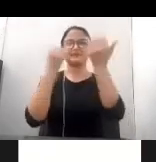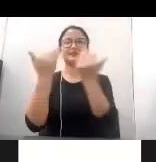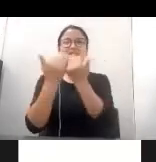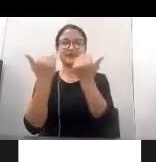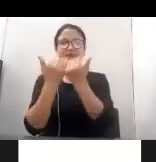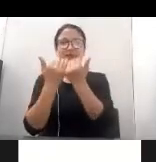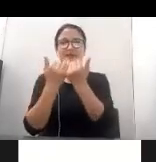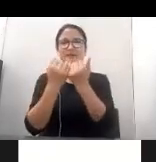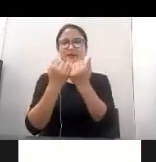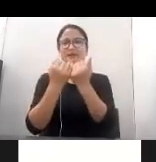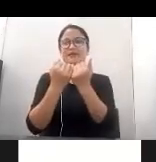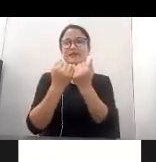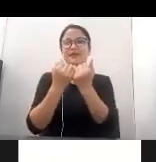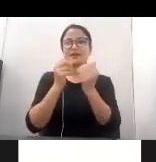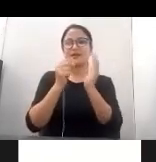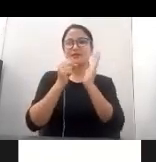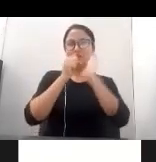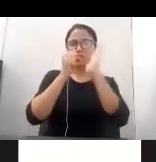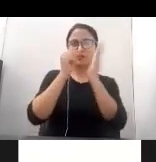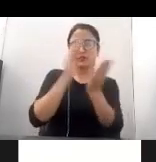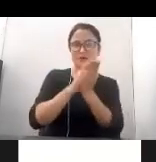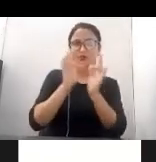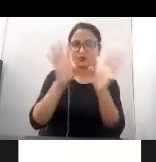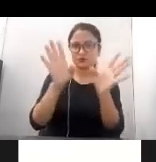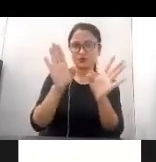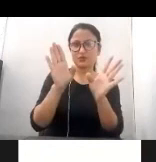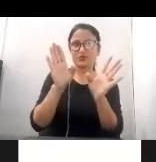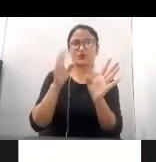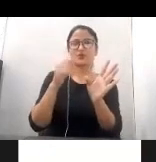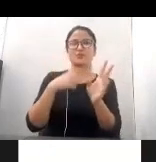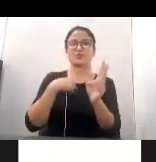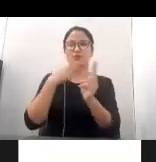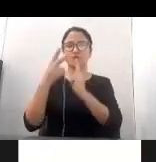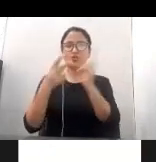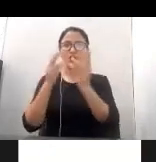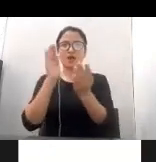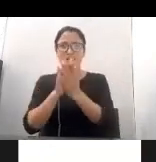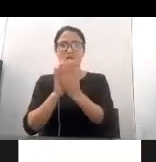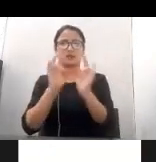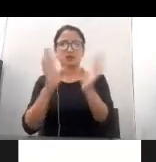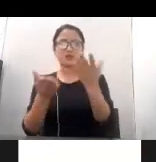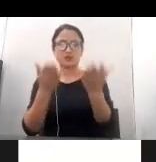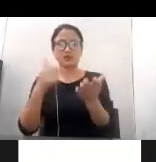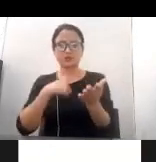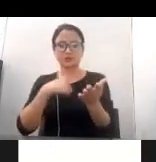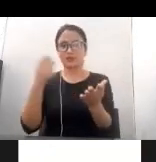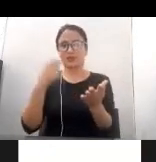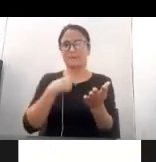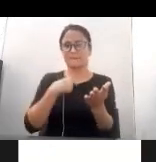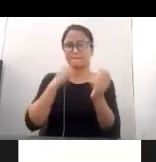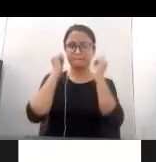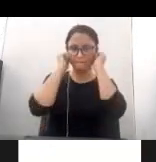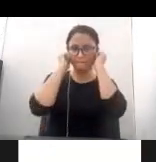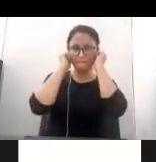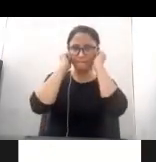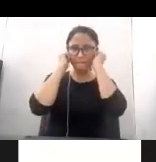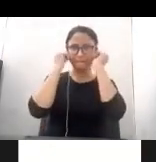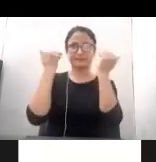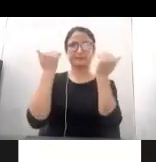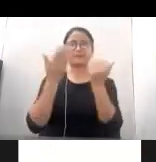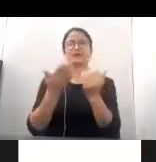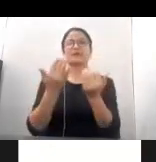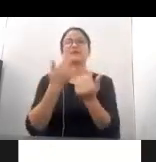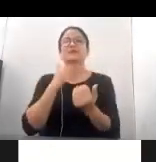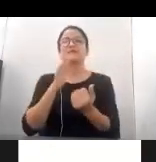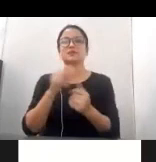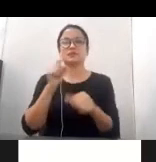आफ्नो मन्तव्य राख्न छुटिन गएका हुनसक्छ, यसको लागि म एउटा माफी पनि याचना गर्दछु। यो